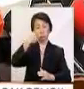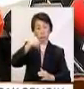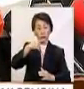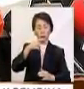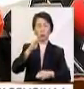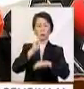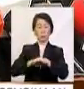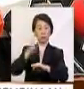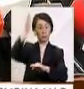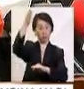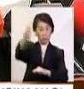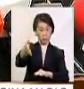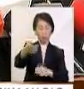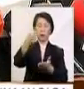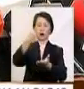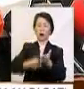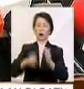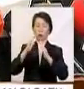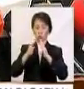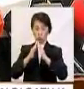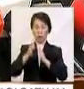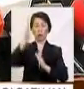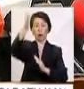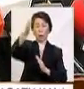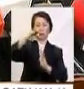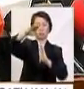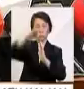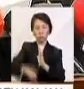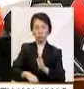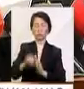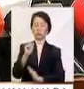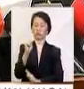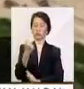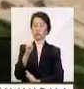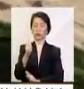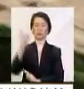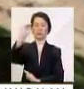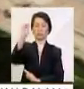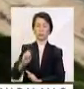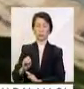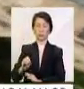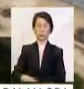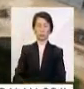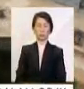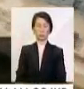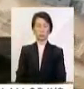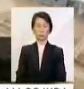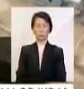untuk masa depan harga rumah akan turun sebanyak 10%.